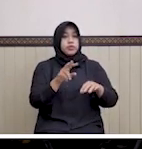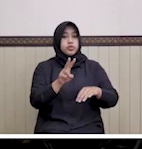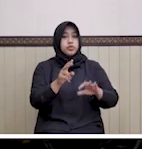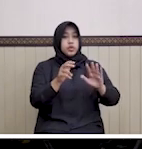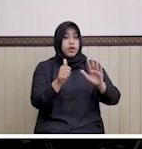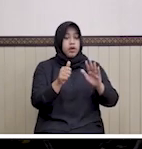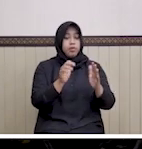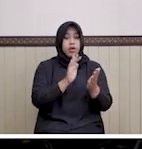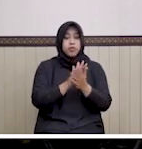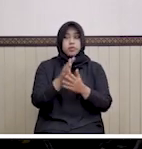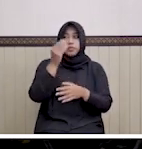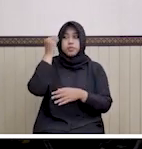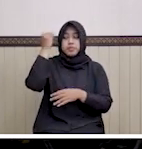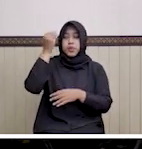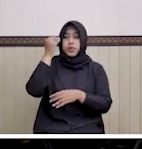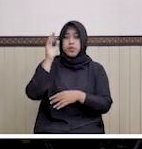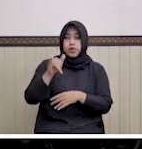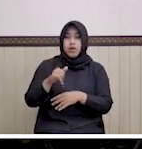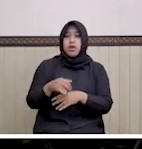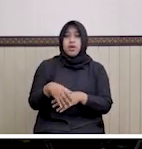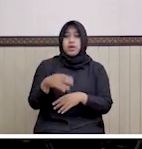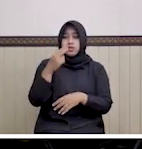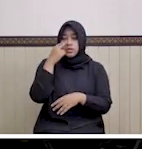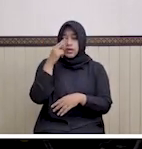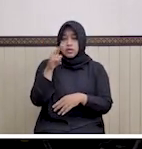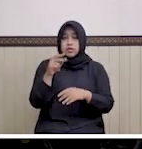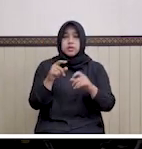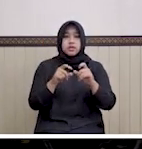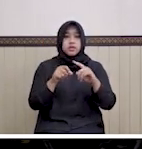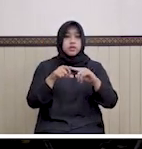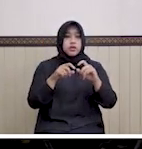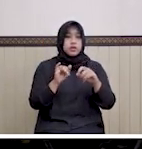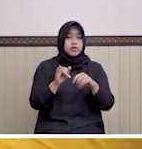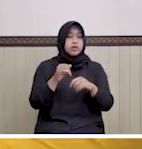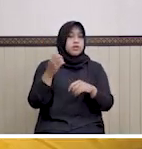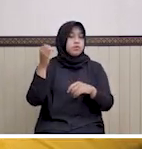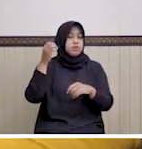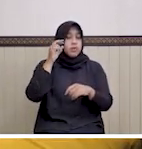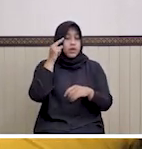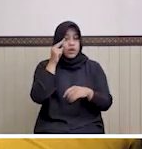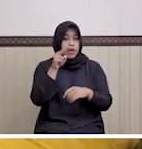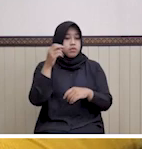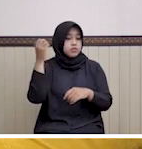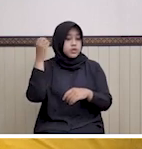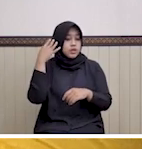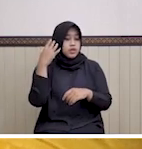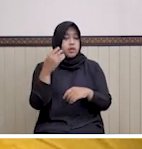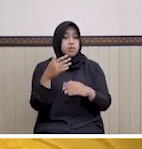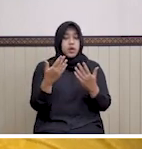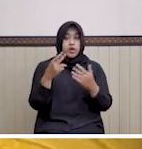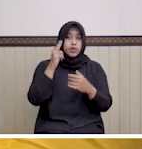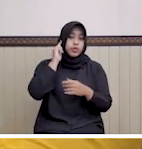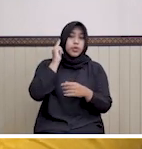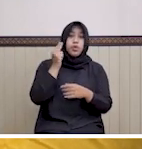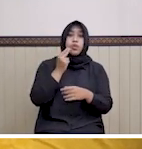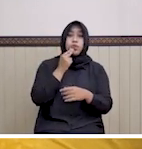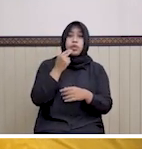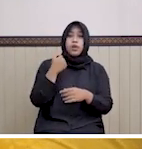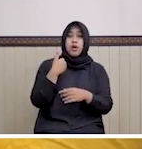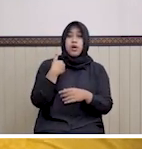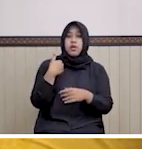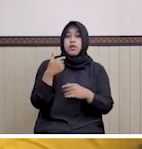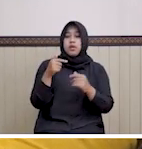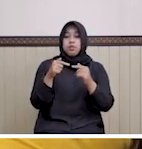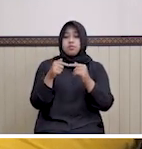kita sudah bingung itu kan harus saksi Harus melihat mendengar dan mengalami sendiri itu bagaimana tunarungu yang adamist